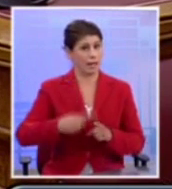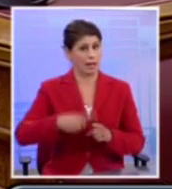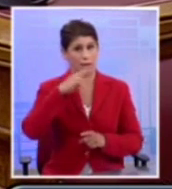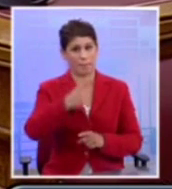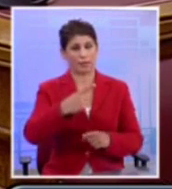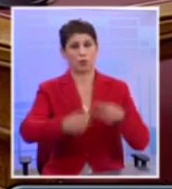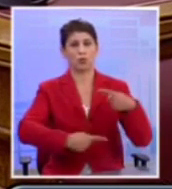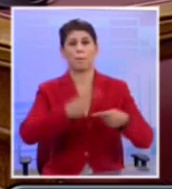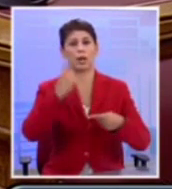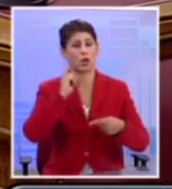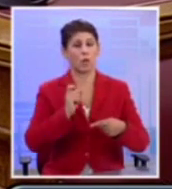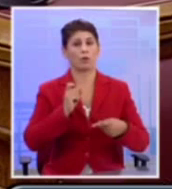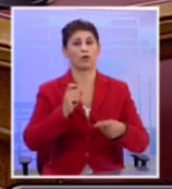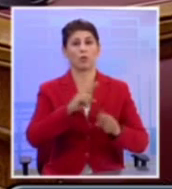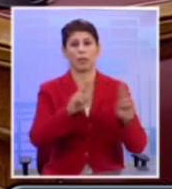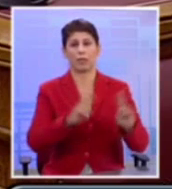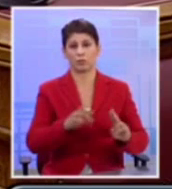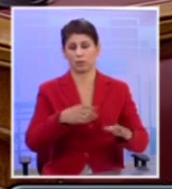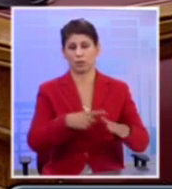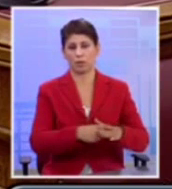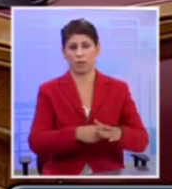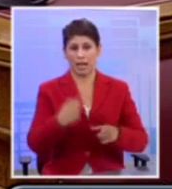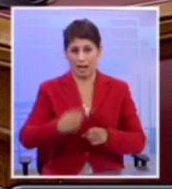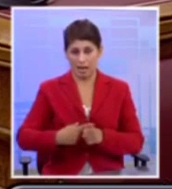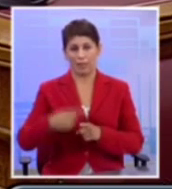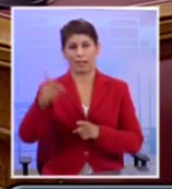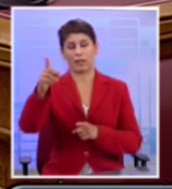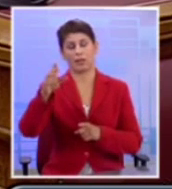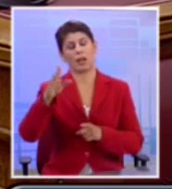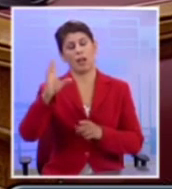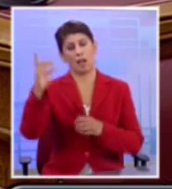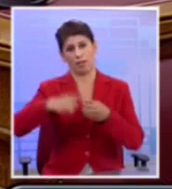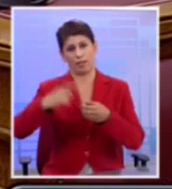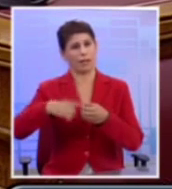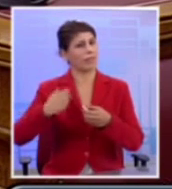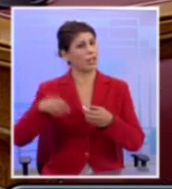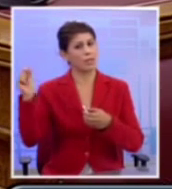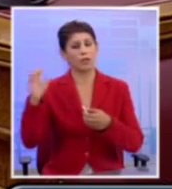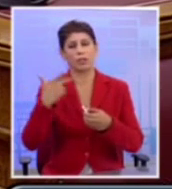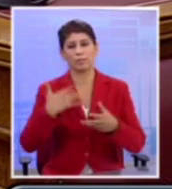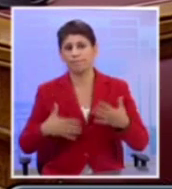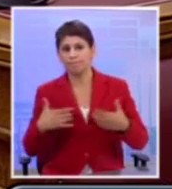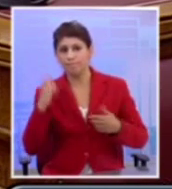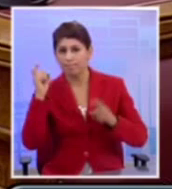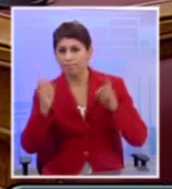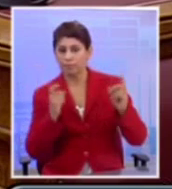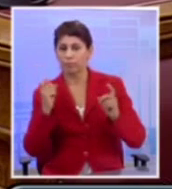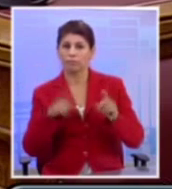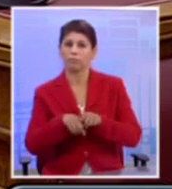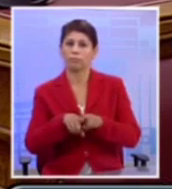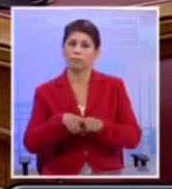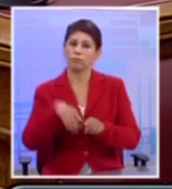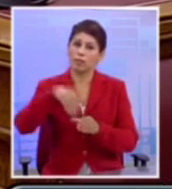στους εμπειρογνώμονες του ΔΝΤΟΥ ότι η ίδια η Ελλάδα και οι Ευρωπαίοι εταίροι ήταν αντίθετοι με την αναδιάσωση, επειδή είχαν ανησυχίες σχετικά με